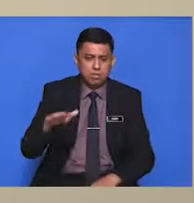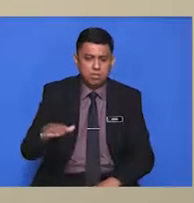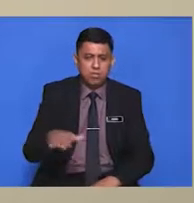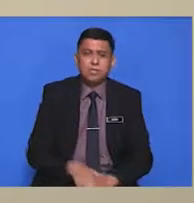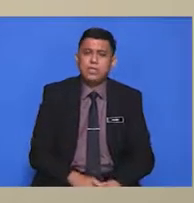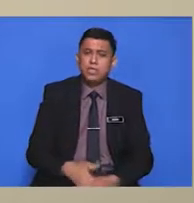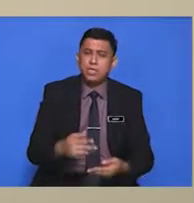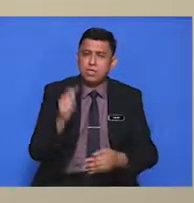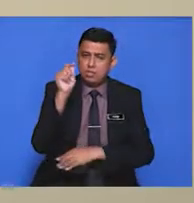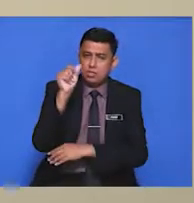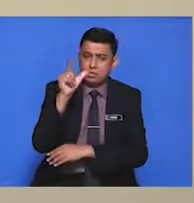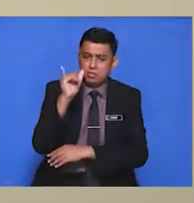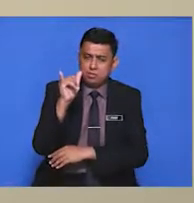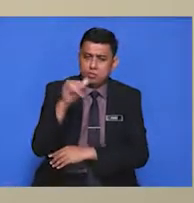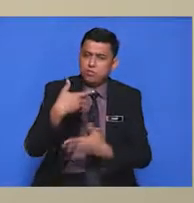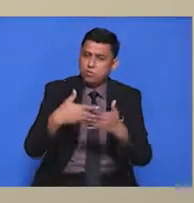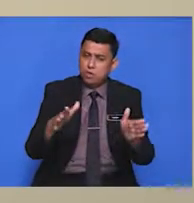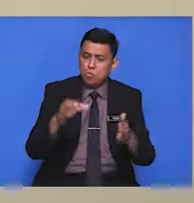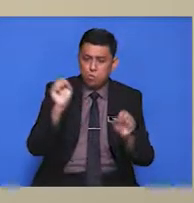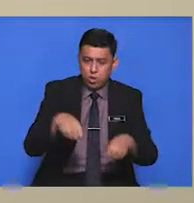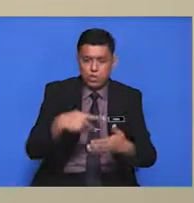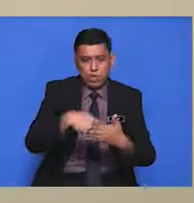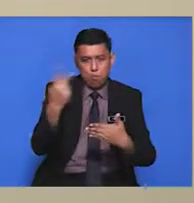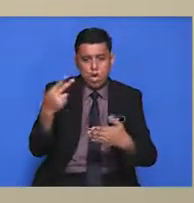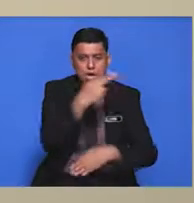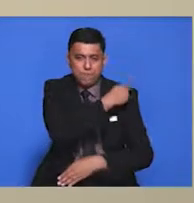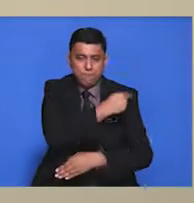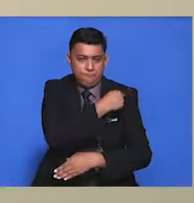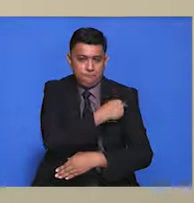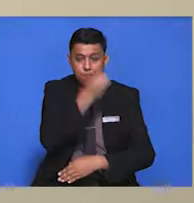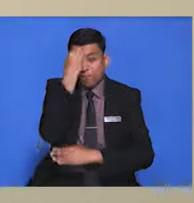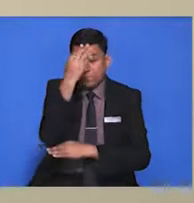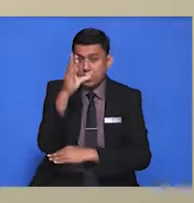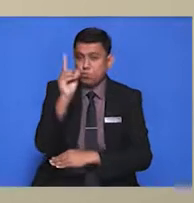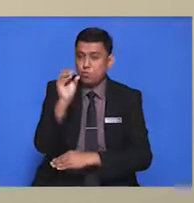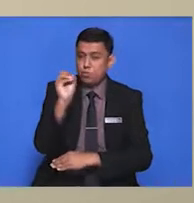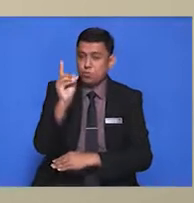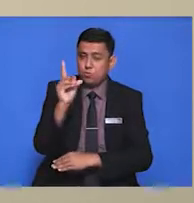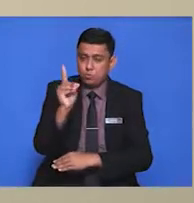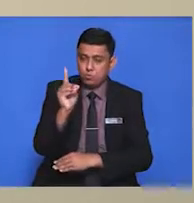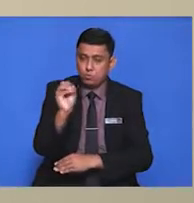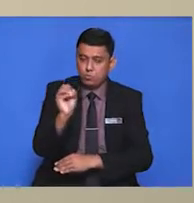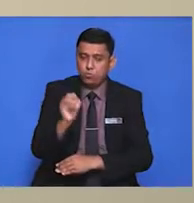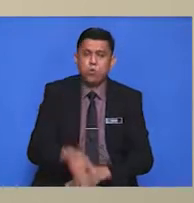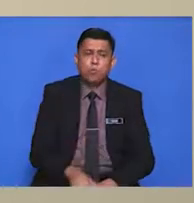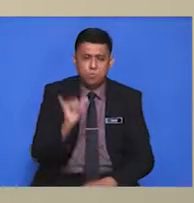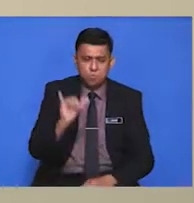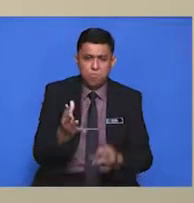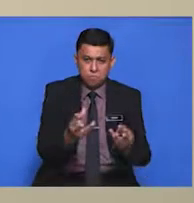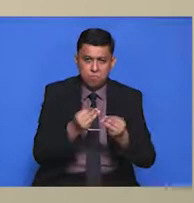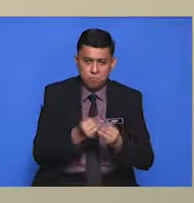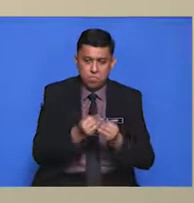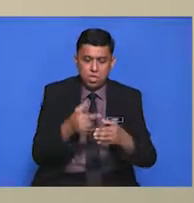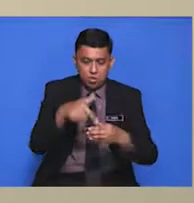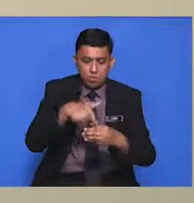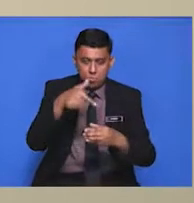Jini, sudah dibenarkan keluar dari hospital. Sidik memberitahu Dodo tentang hasrat Binjah yang mahu melombong